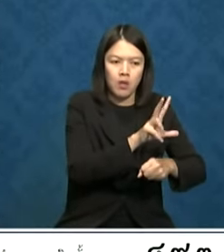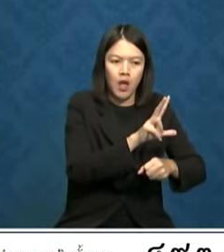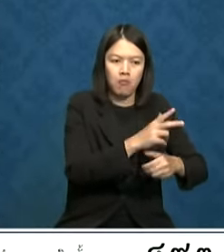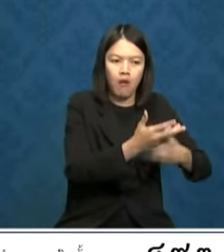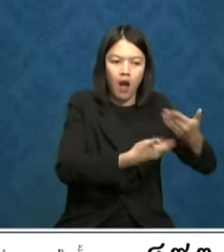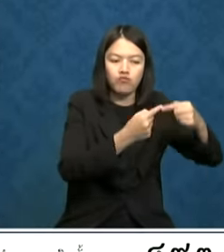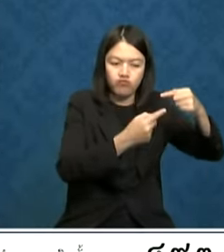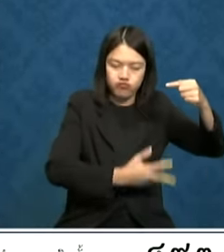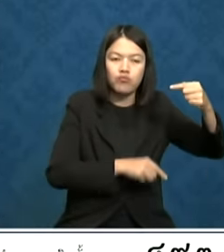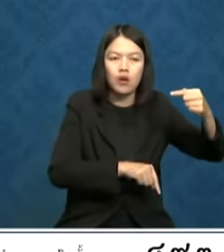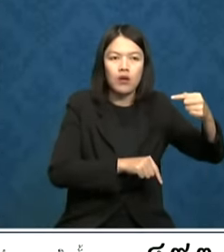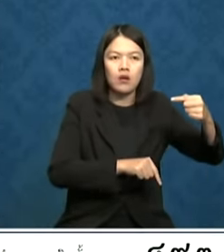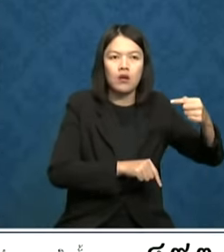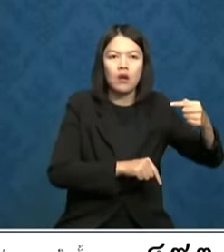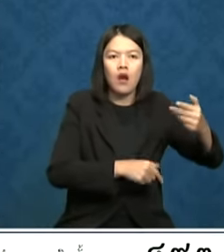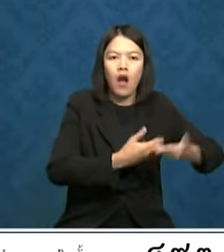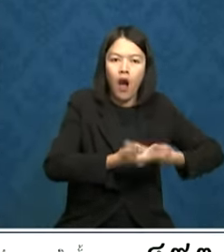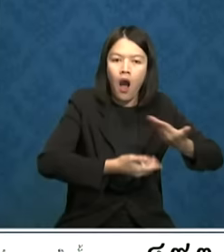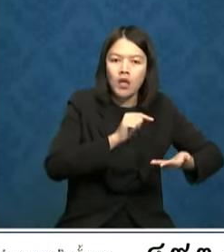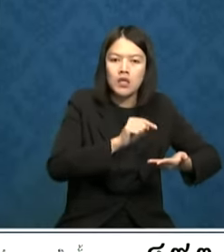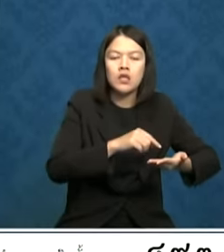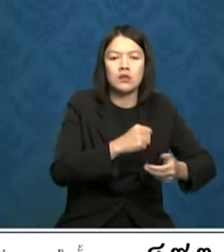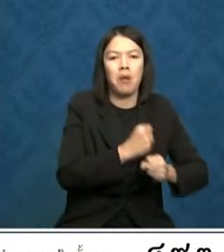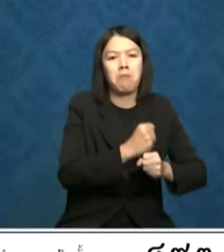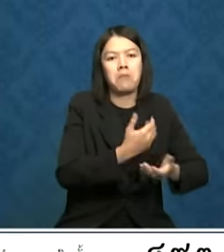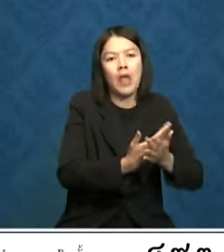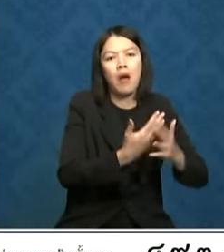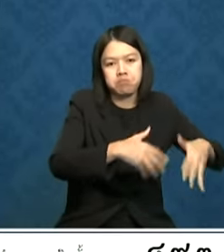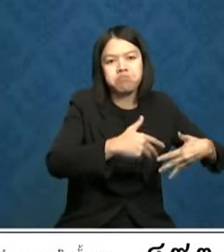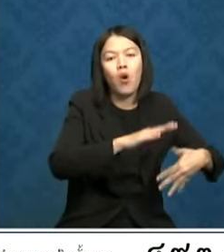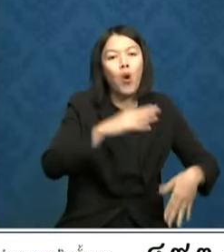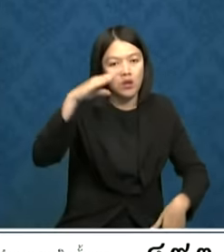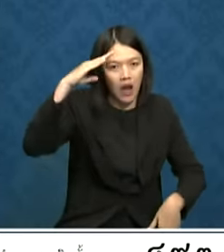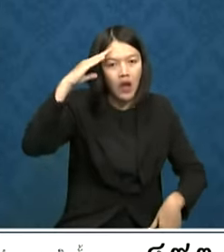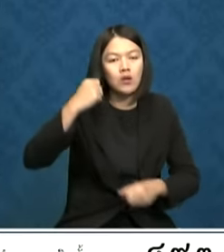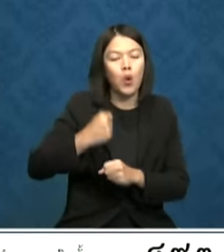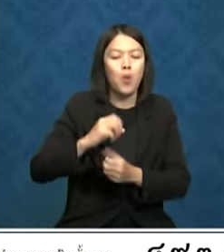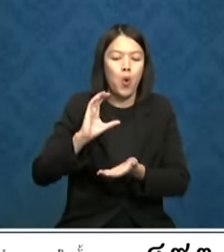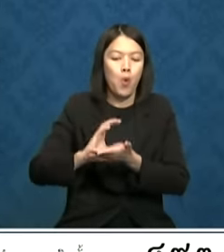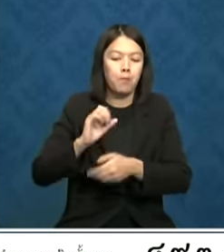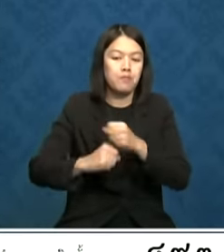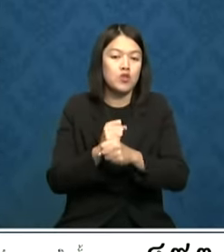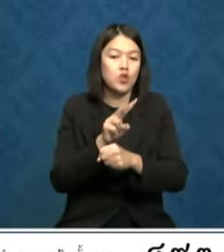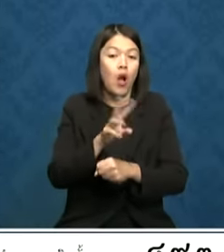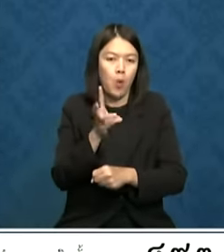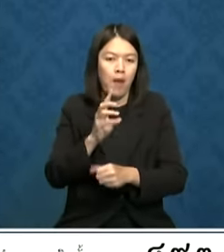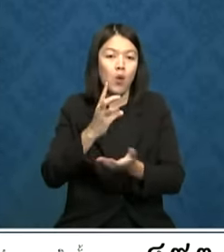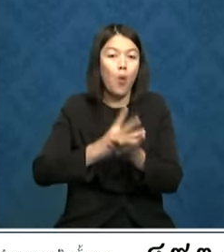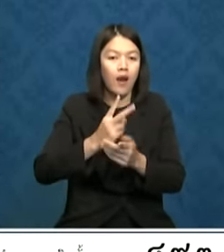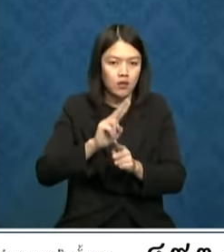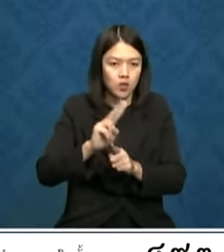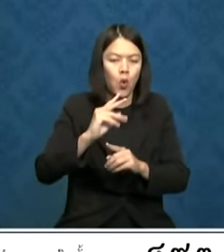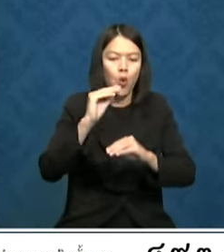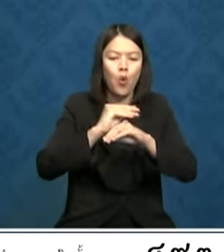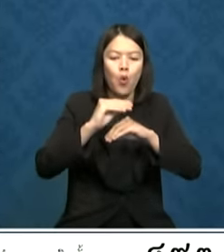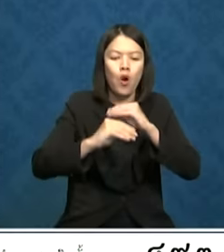ค่ะนี่เป็นเพียงธุรกิจการทหารที่ผ่านมานะคะแต่ในปีพรบงบ 2568วันละ 2นี้ยังมีโครงการก่อ